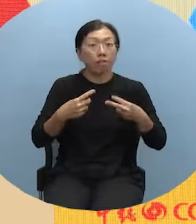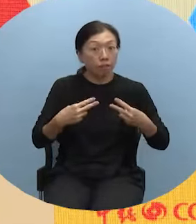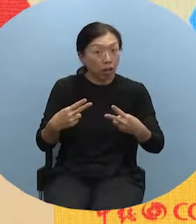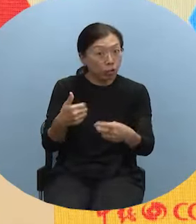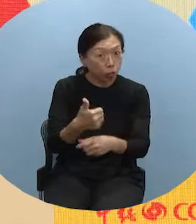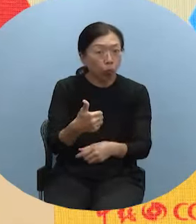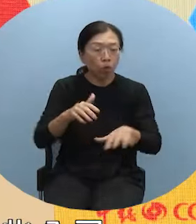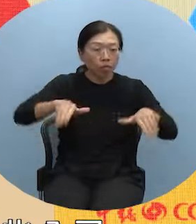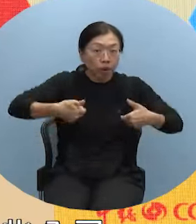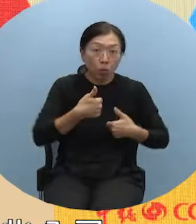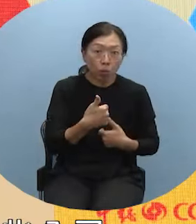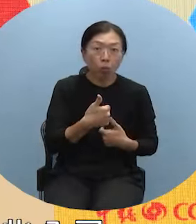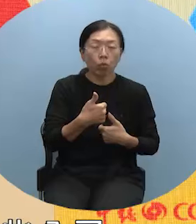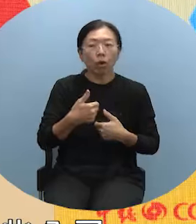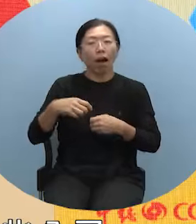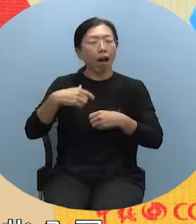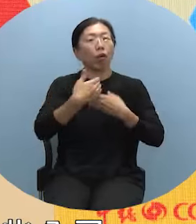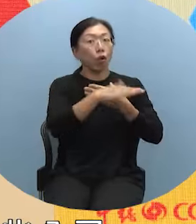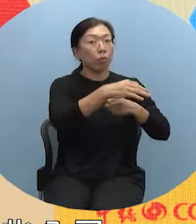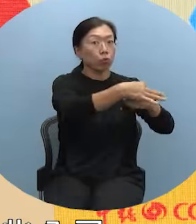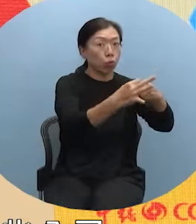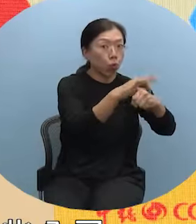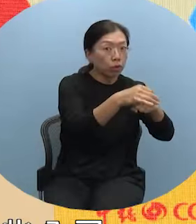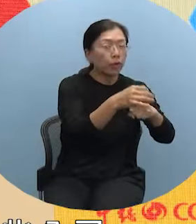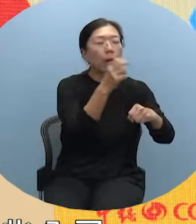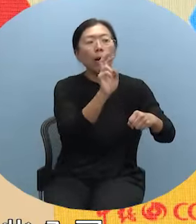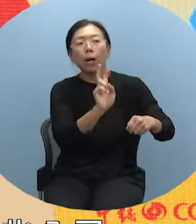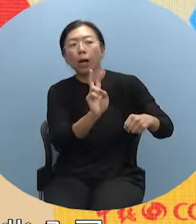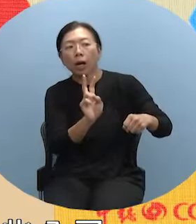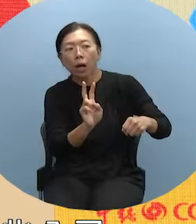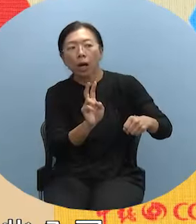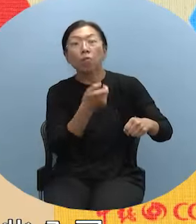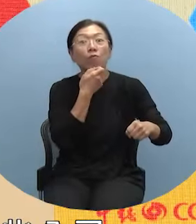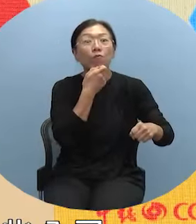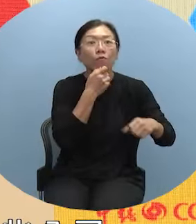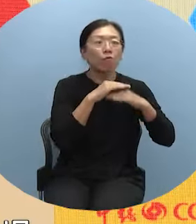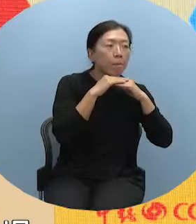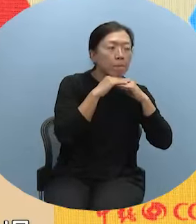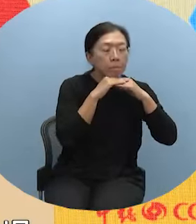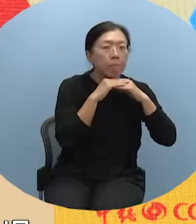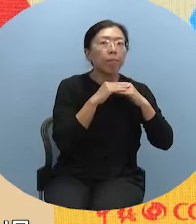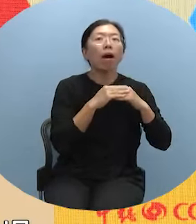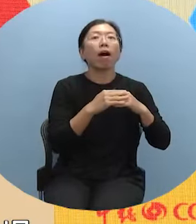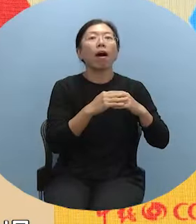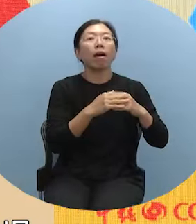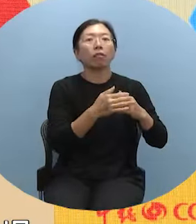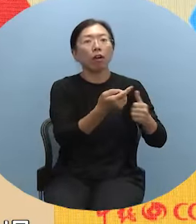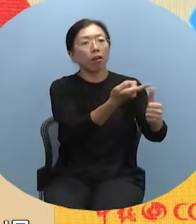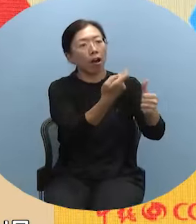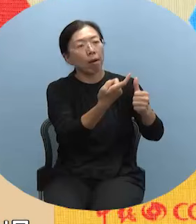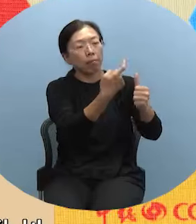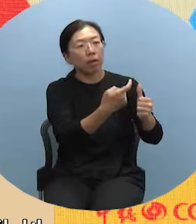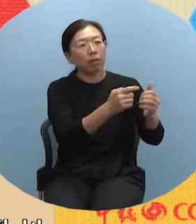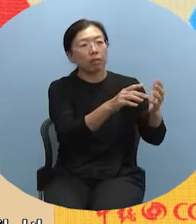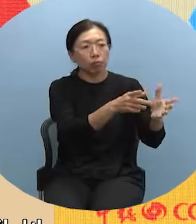好，利潤好，啲國際嘅機構投資者都好想投資呢啲公司，咁好自然咧就會嚟到我哋嘅